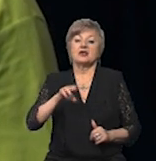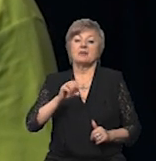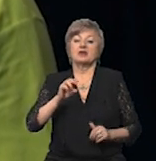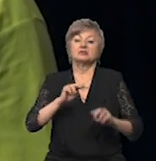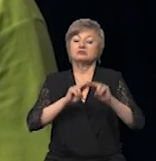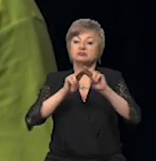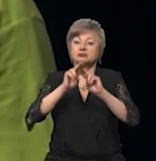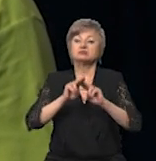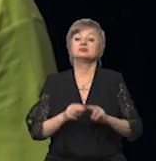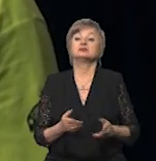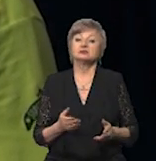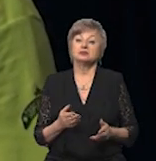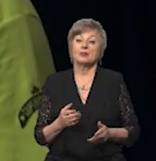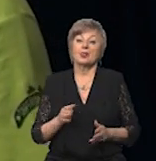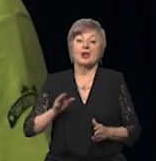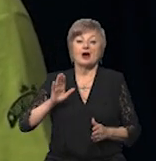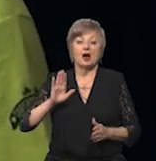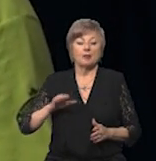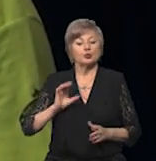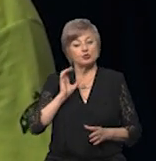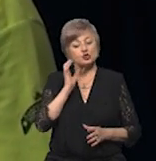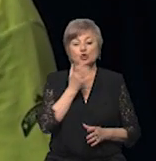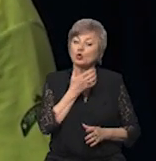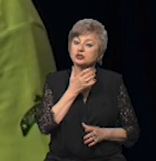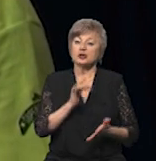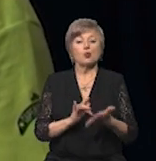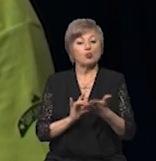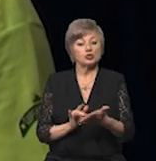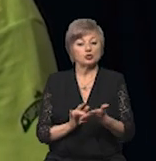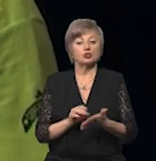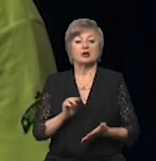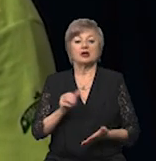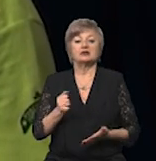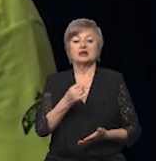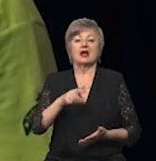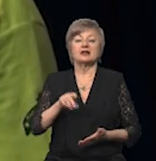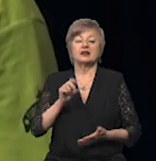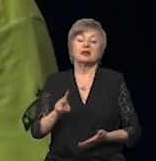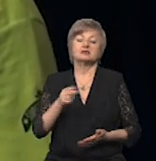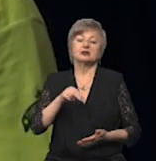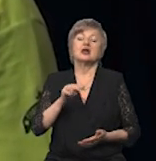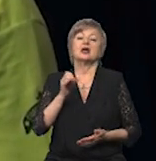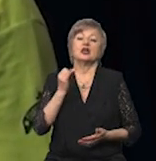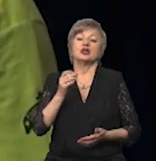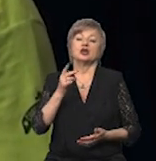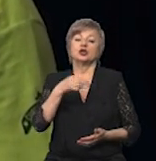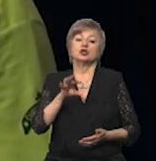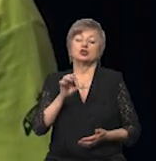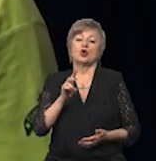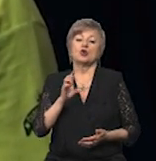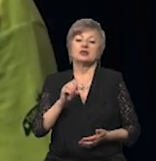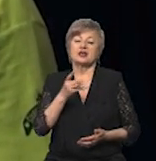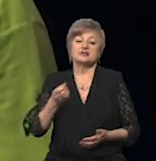вже більш серйозні такі подорожі – Таїланд, Індонезія, Нова Гвінея,